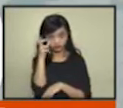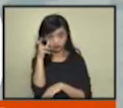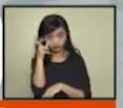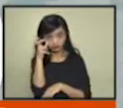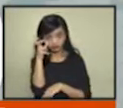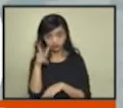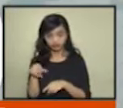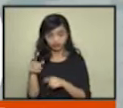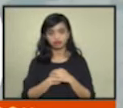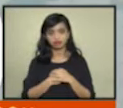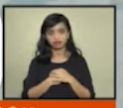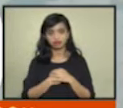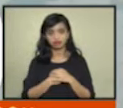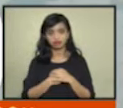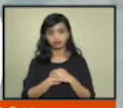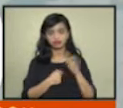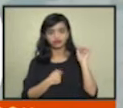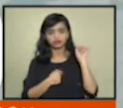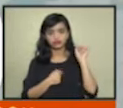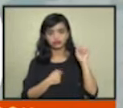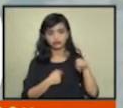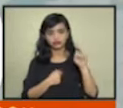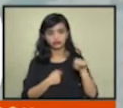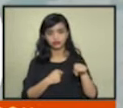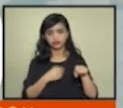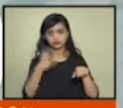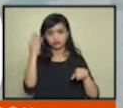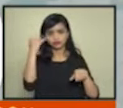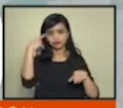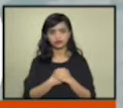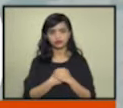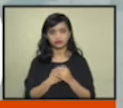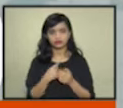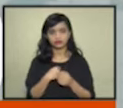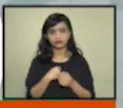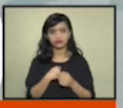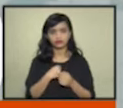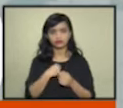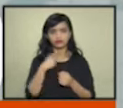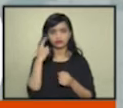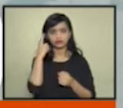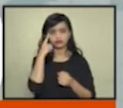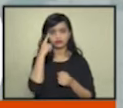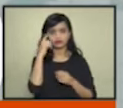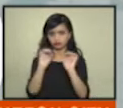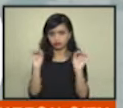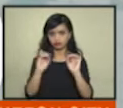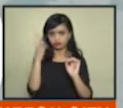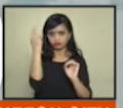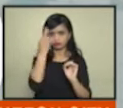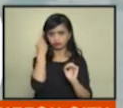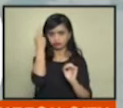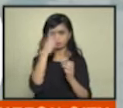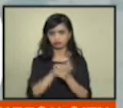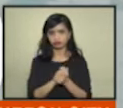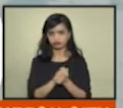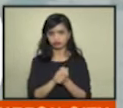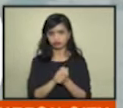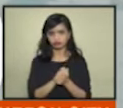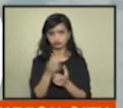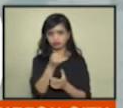minumura ni Chito itong nanay niya? Opo, sir. Tatay Pepe, bakit ka tinanggal? Tinanggal ko na walang dahilan. Ilang taon